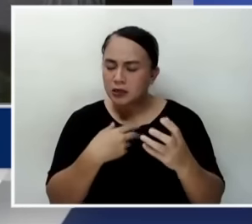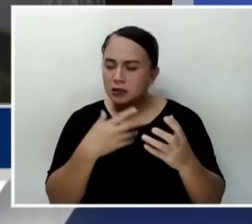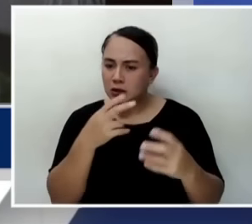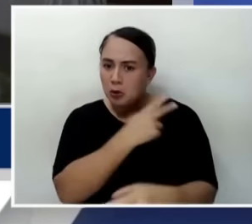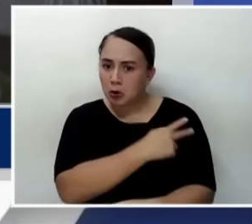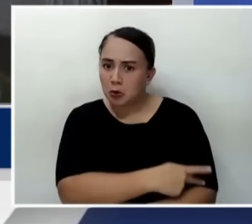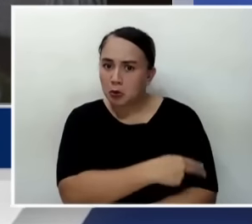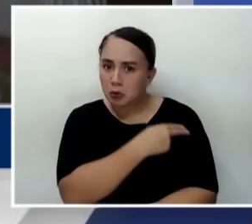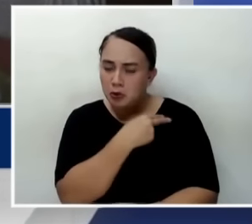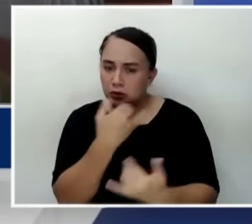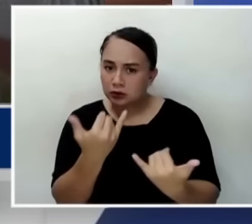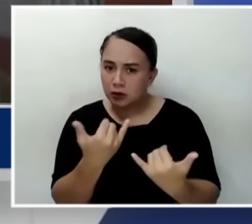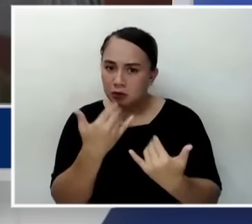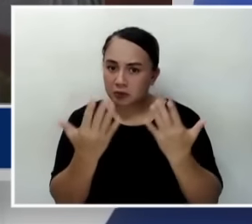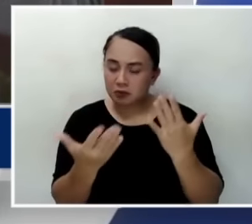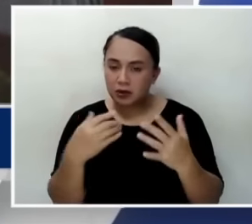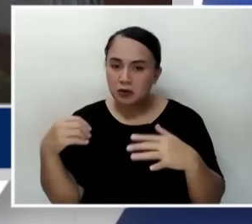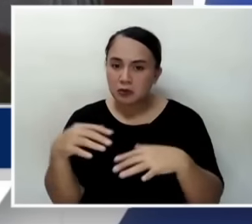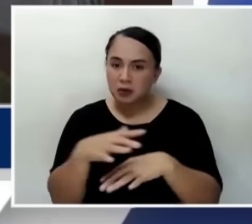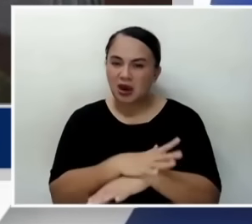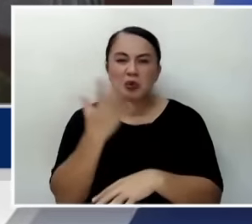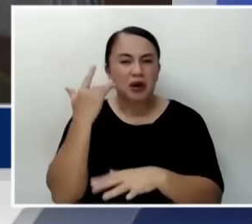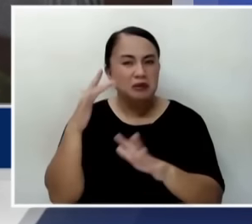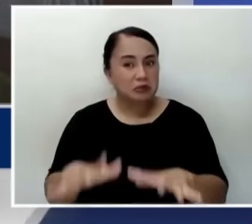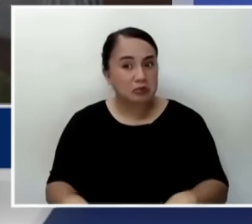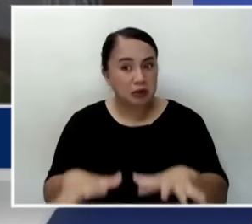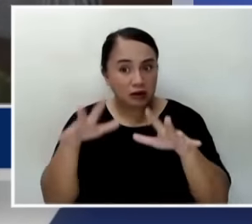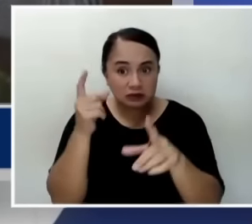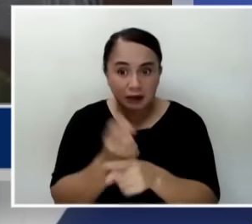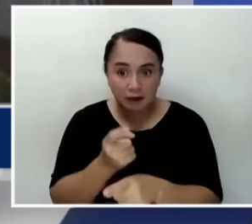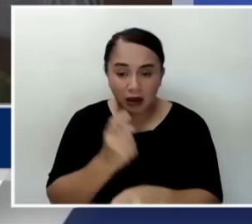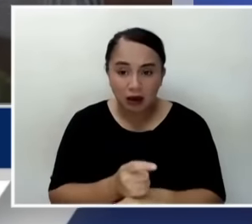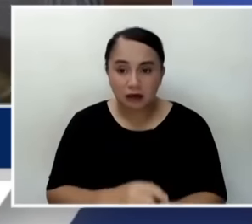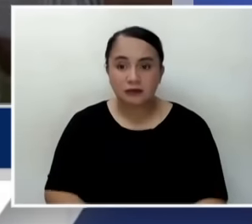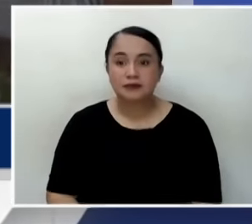ngayon? At siguro epekto ito ng pagbaha, no?